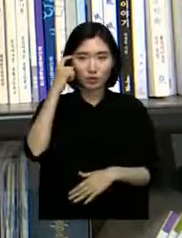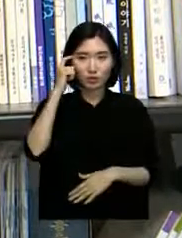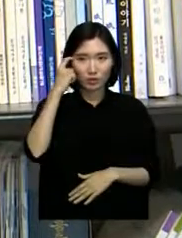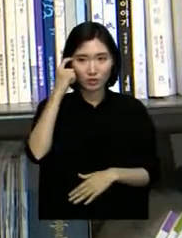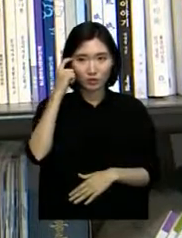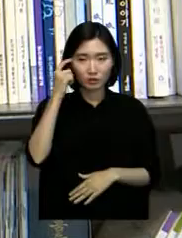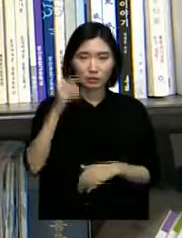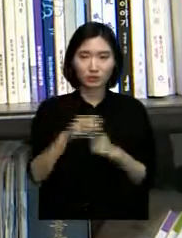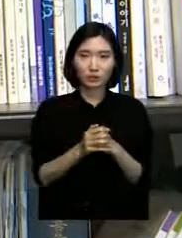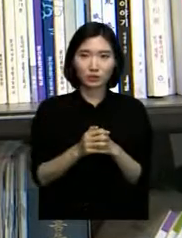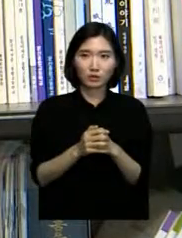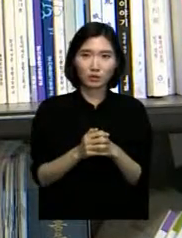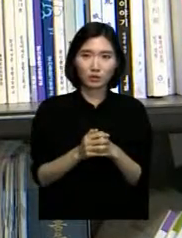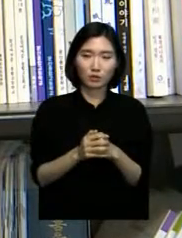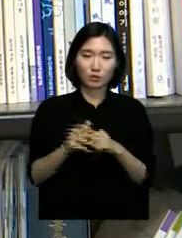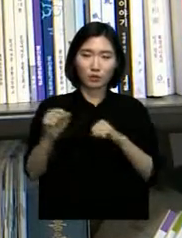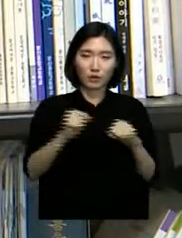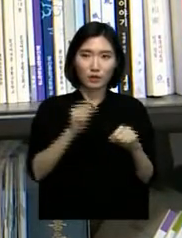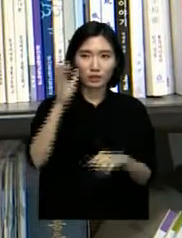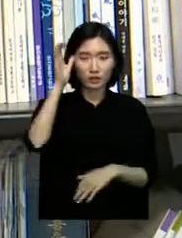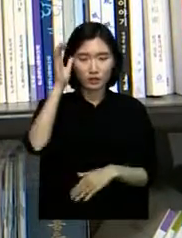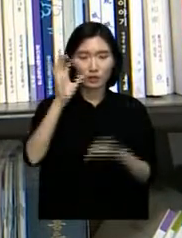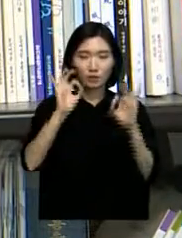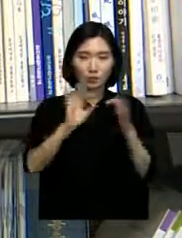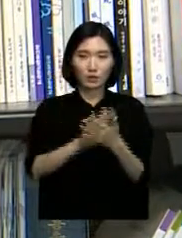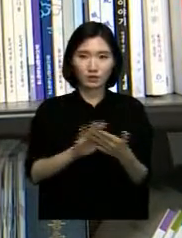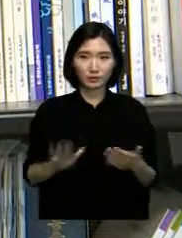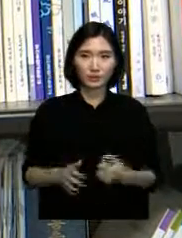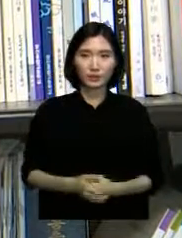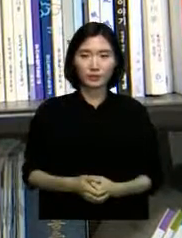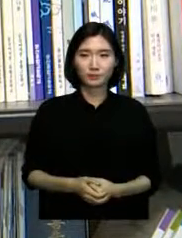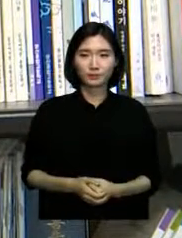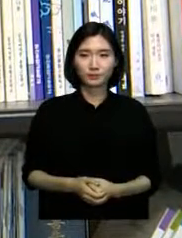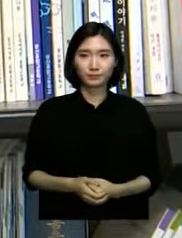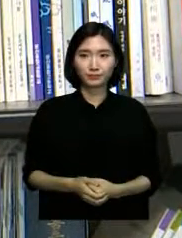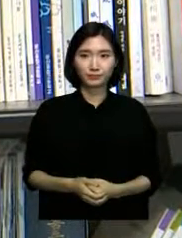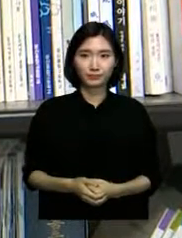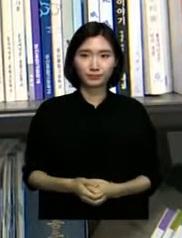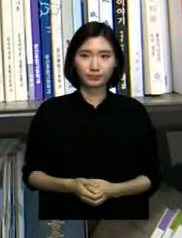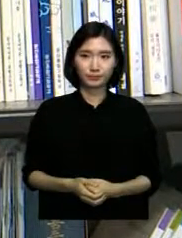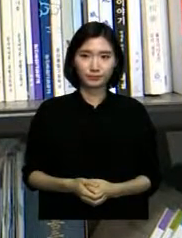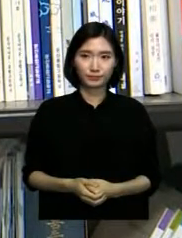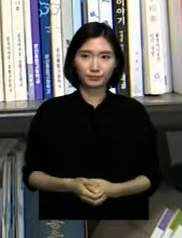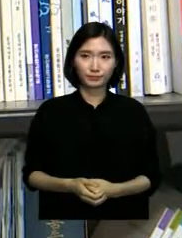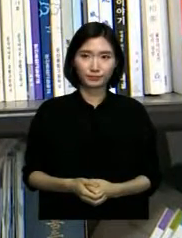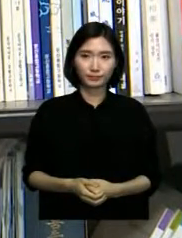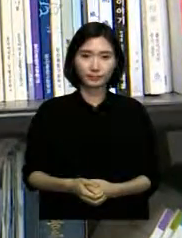취지를 살릴 연정위원장들의 활약을 기대해 보도록 하겠습니다. 딜라이브 서울경기 케이블TV 전진합니다.